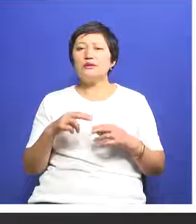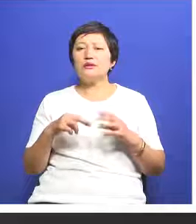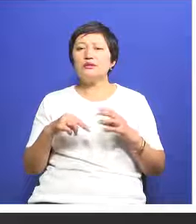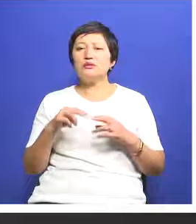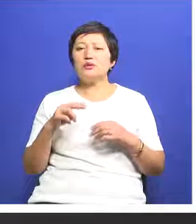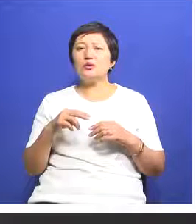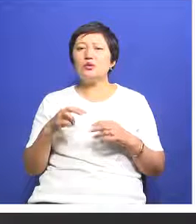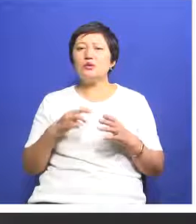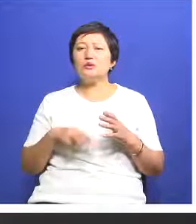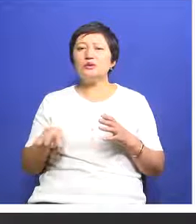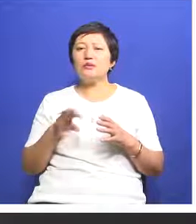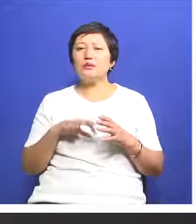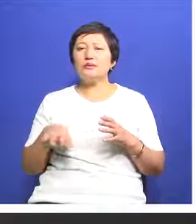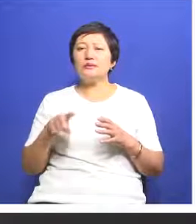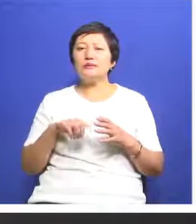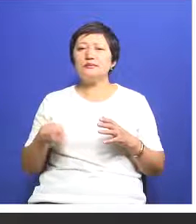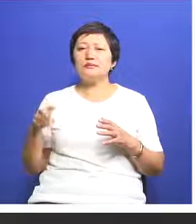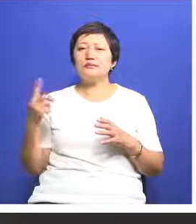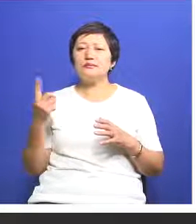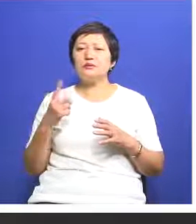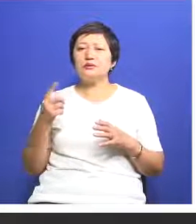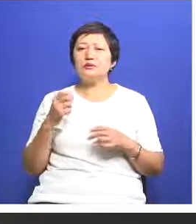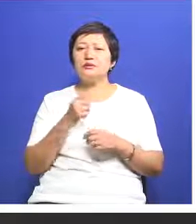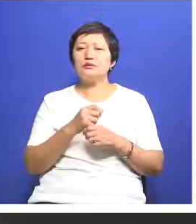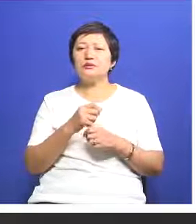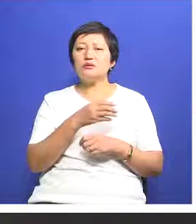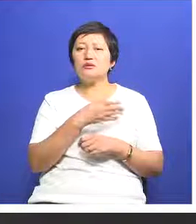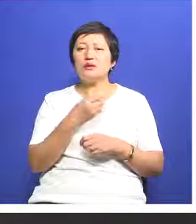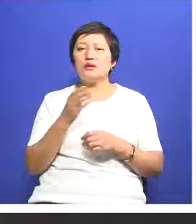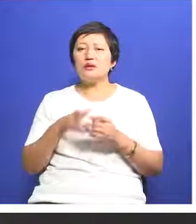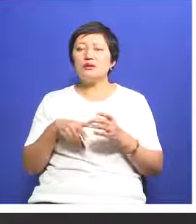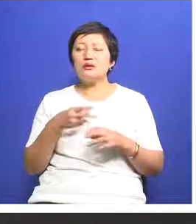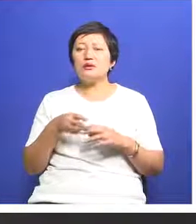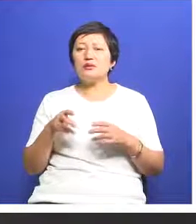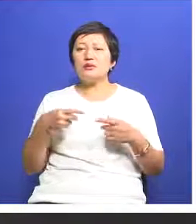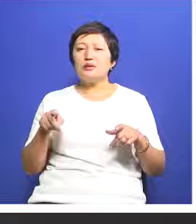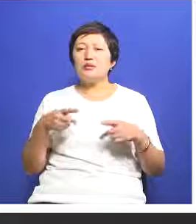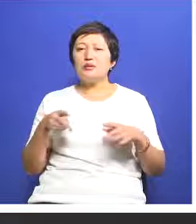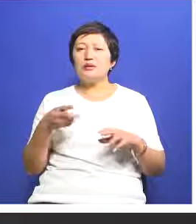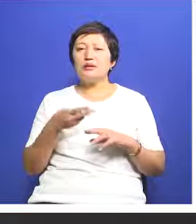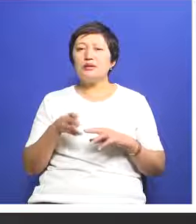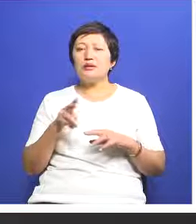35 milyon tenge birde bir şakırım bul jumıstar ayaktaldı. Budan bölek